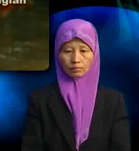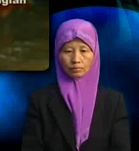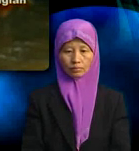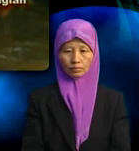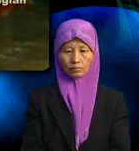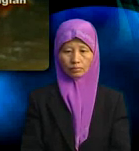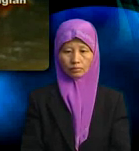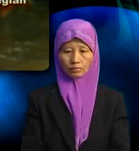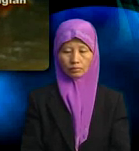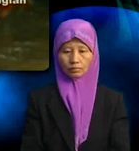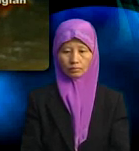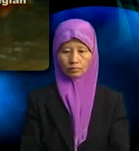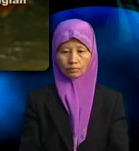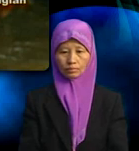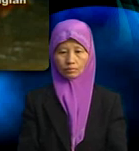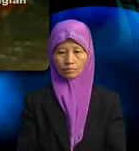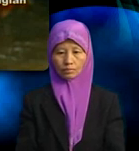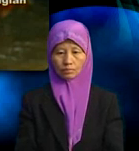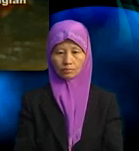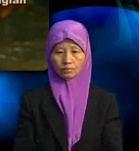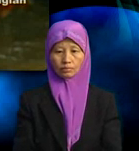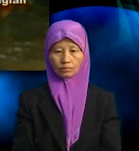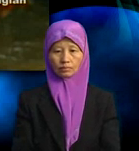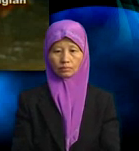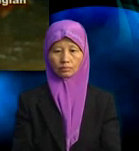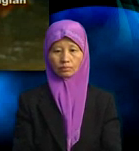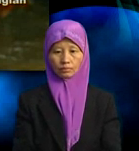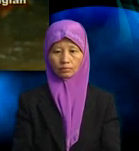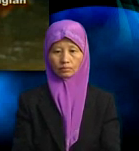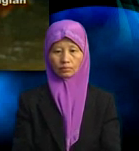adalah sebahagian daripada iman.